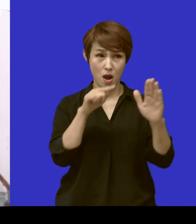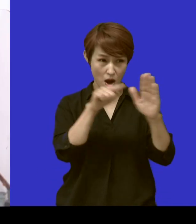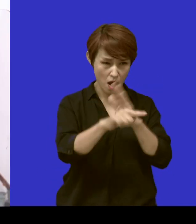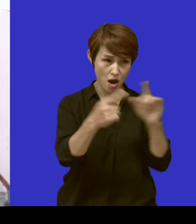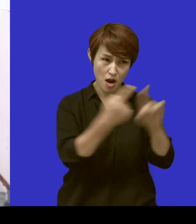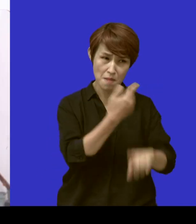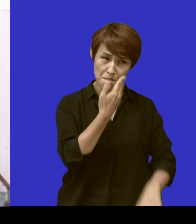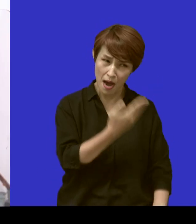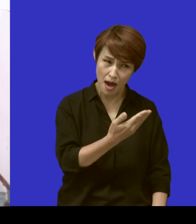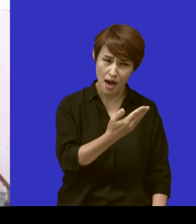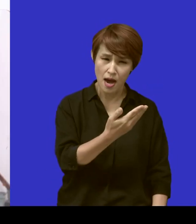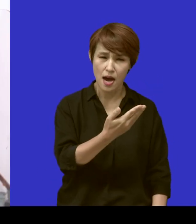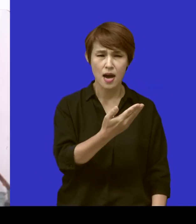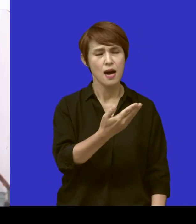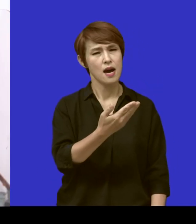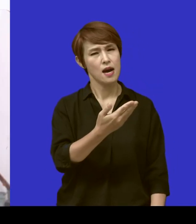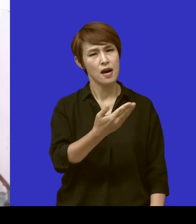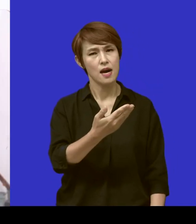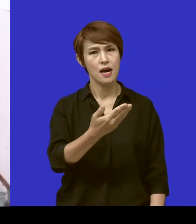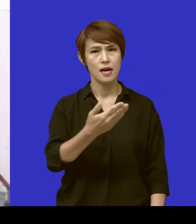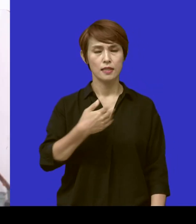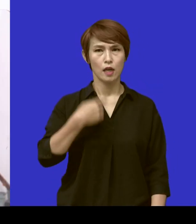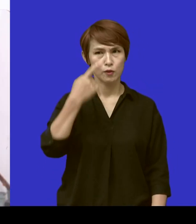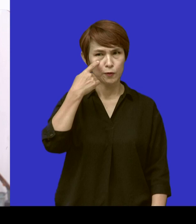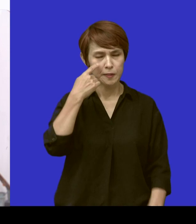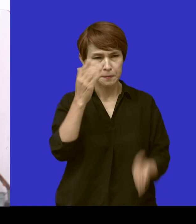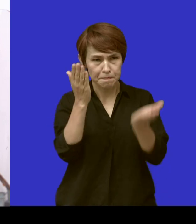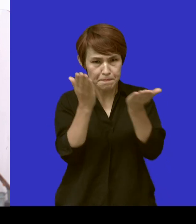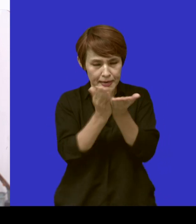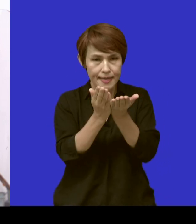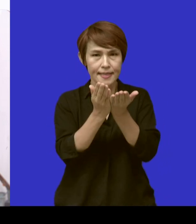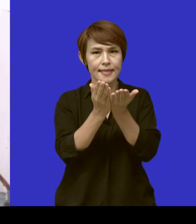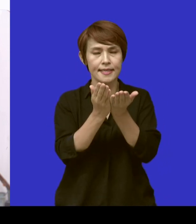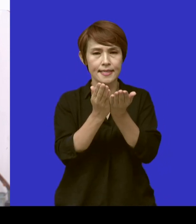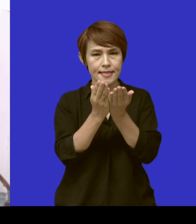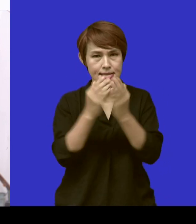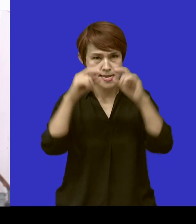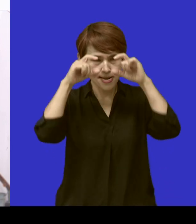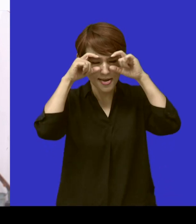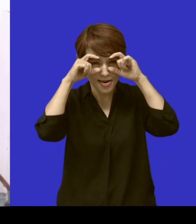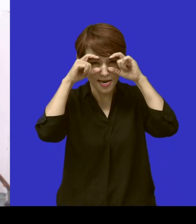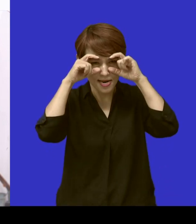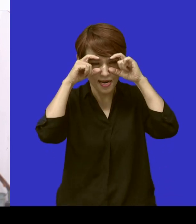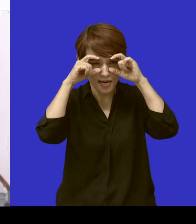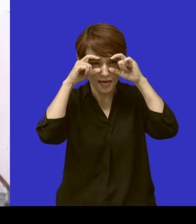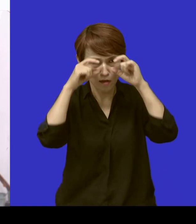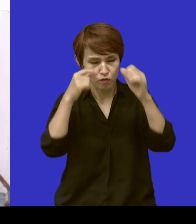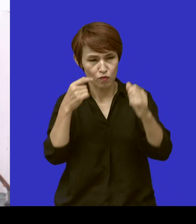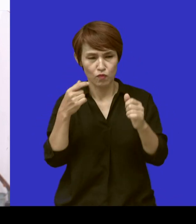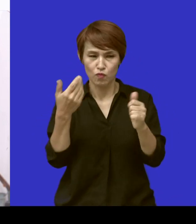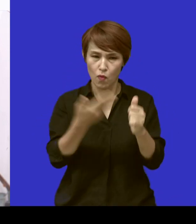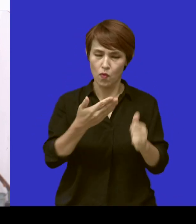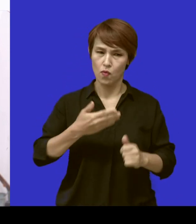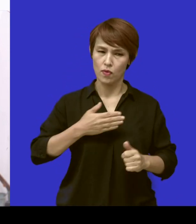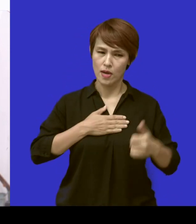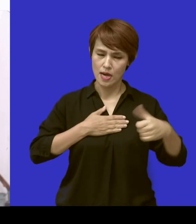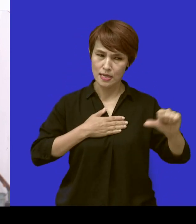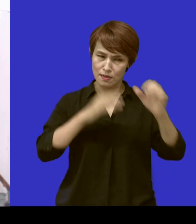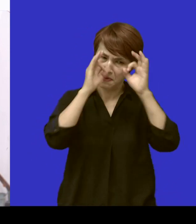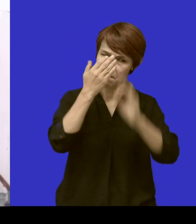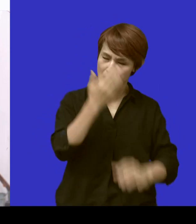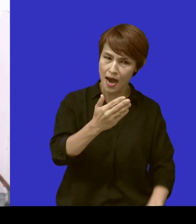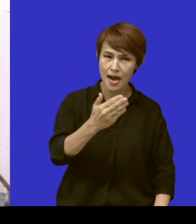수 있을까? 그리고 제 눈에 맞는 안경을 맞춰주면 내 아들이 좀 볼 수